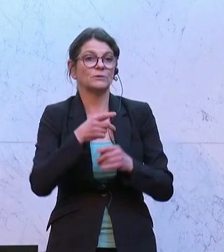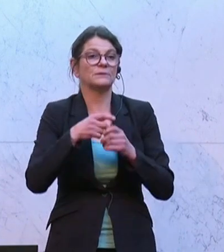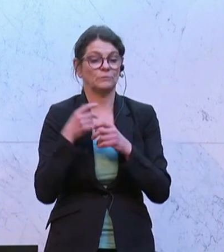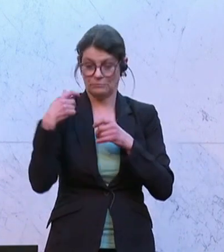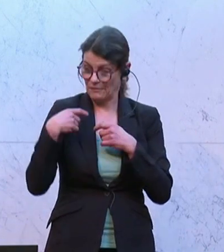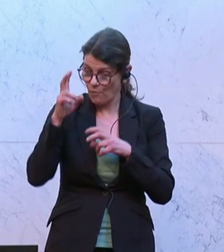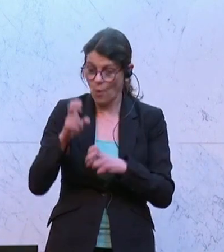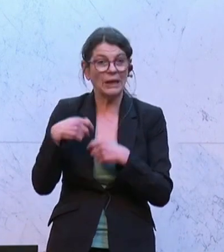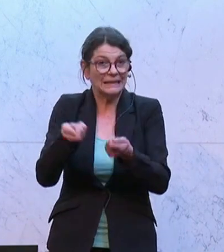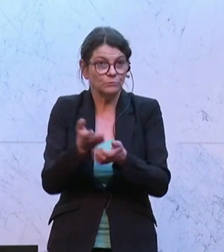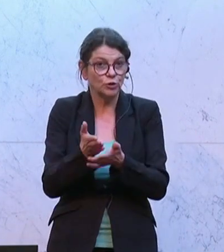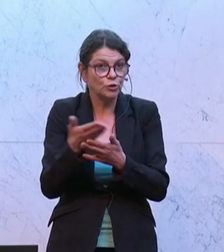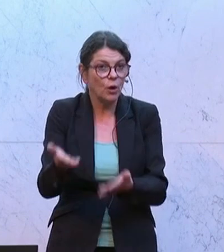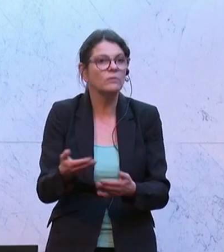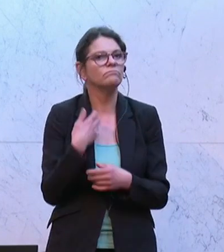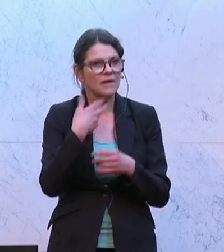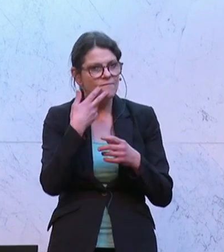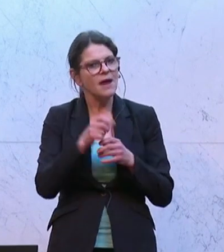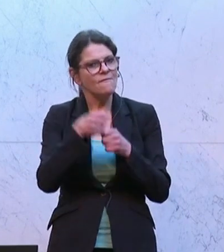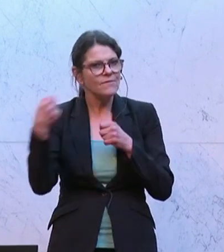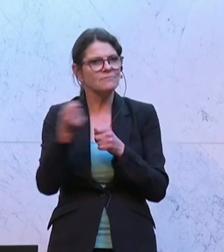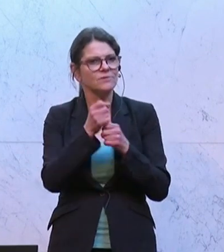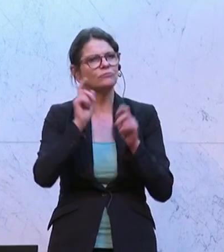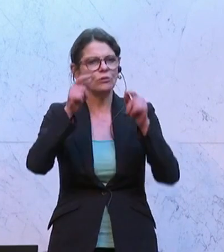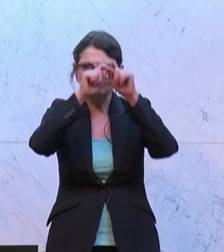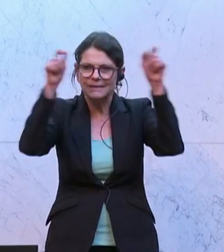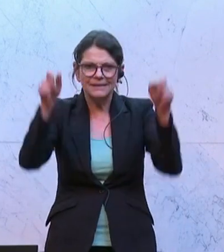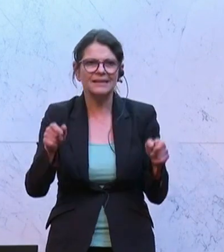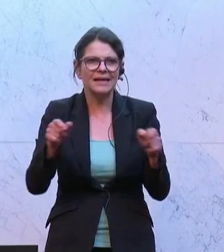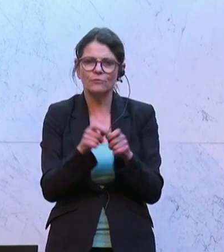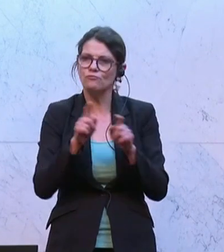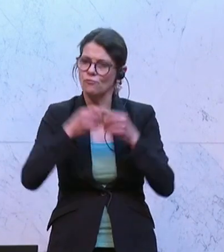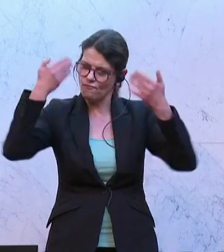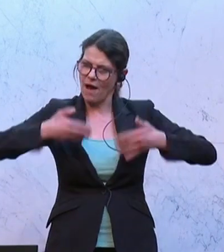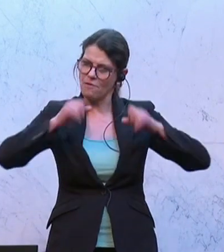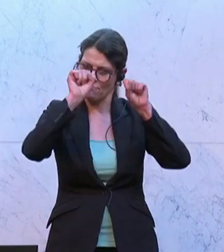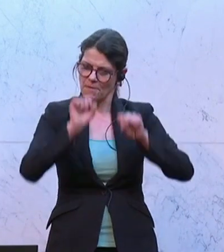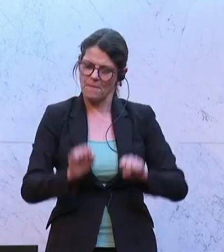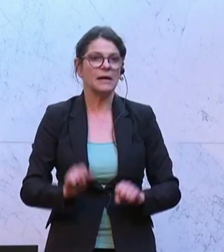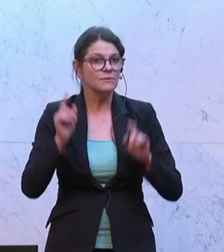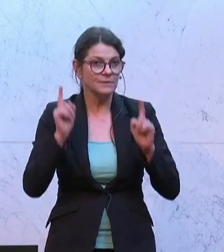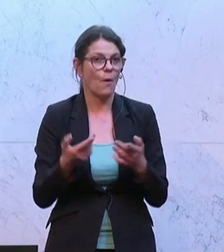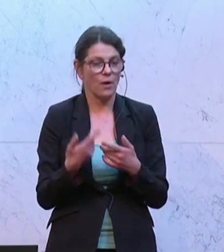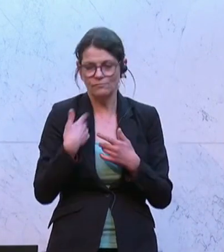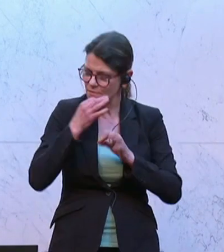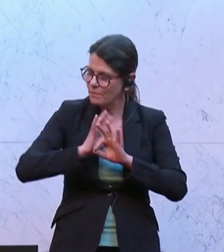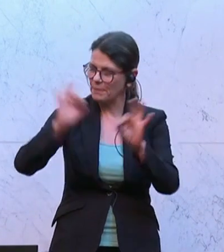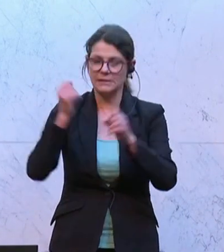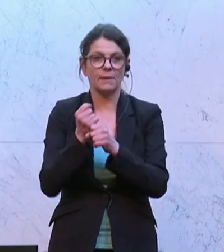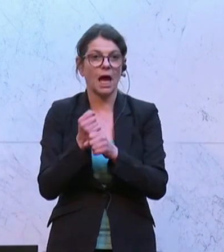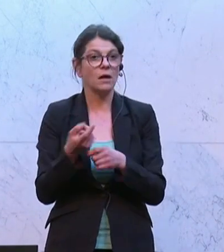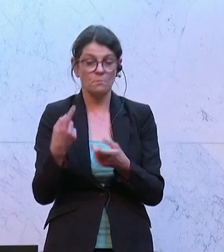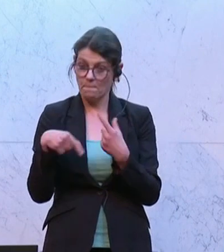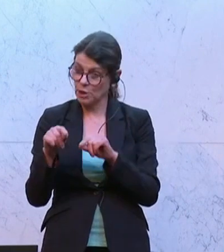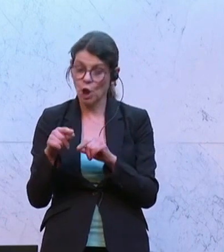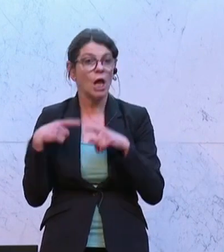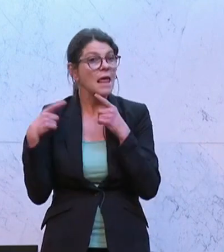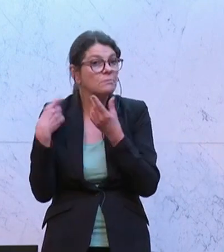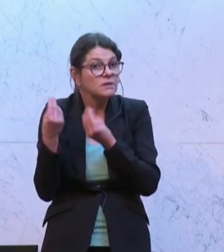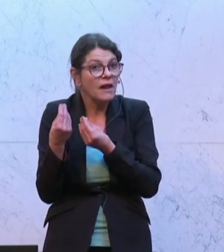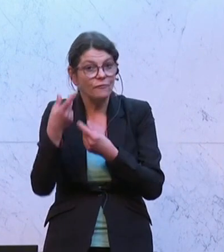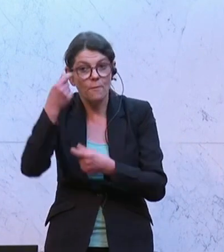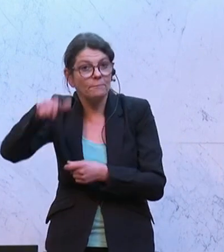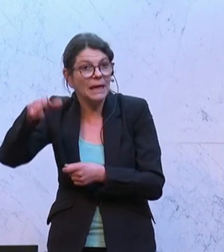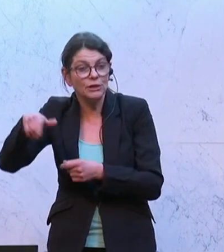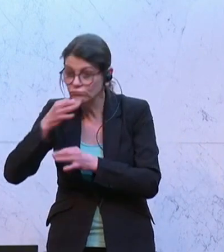bestehende Wohnungen bringen wir mit dichten Fenstern und gut gedämmten Wänden wieder in Schuss. Und wir verbessern damit die Lebensqualität der Menschen, die in